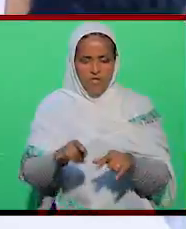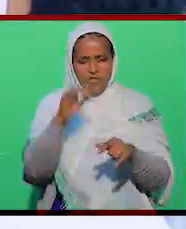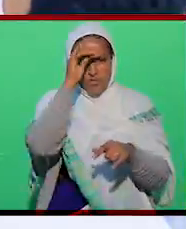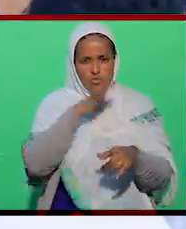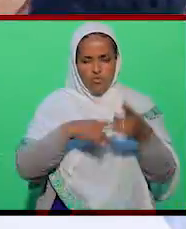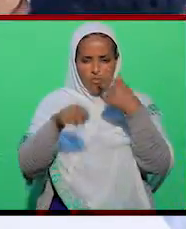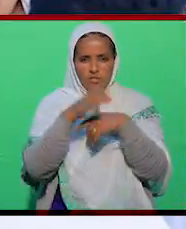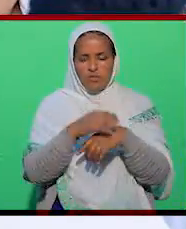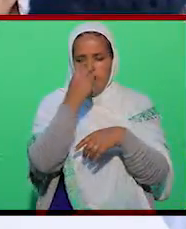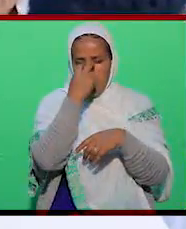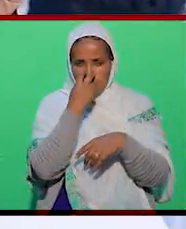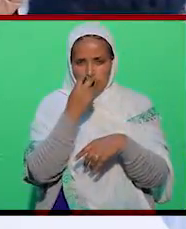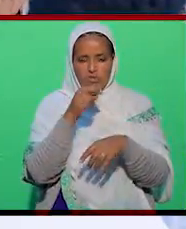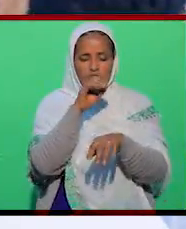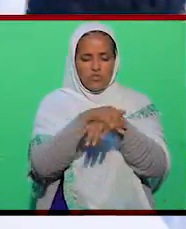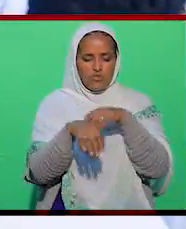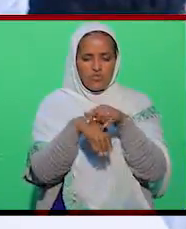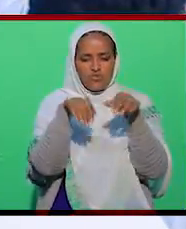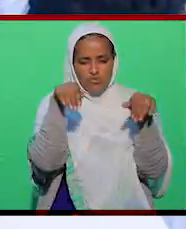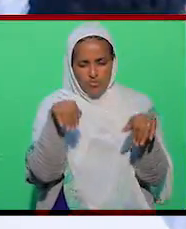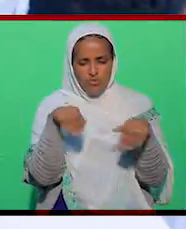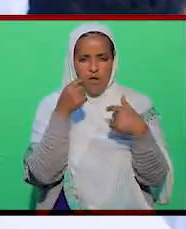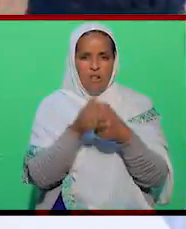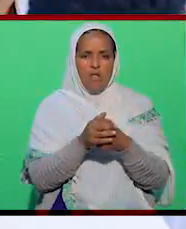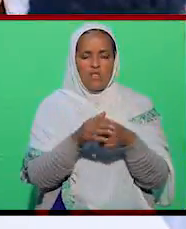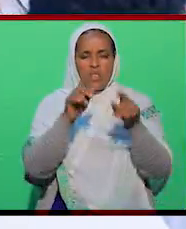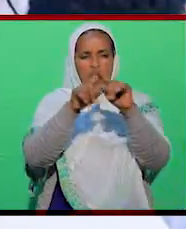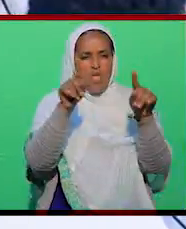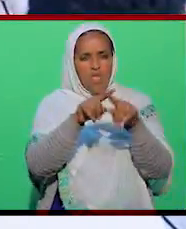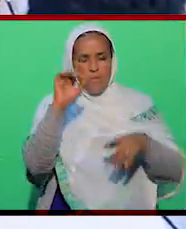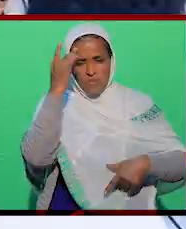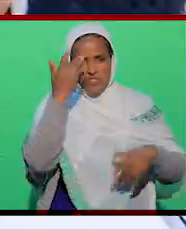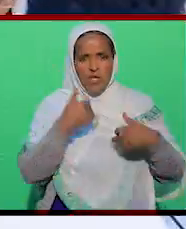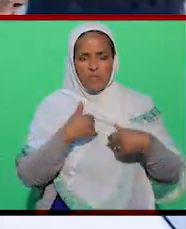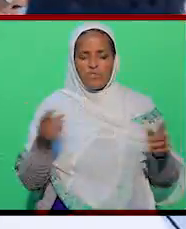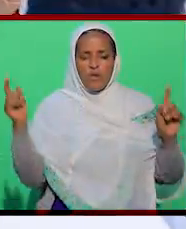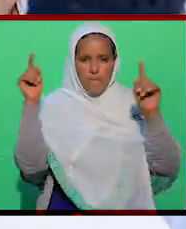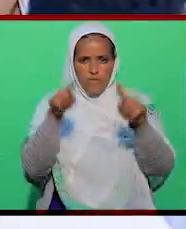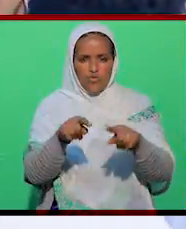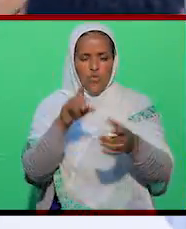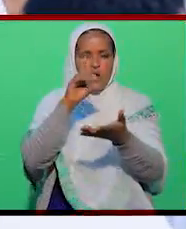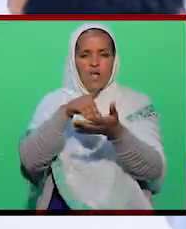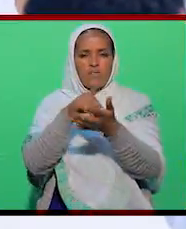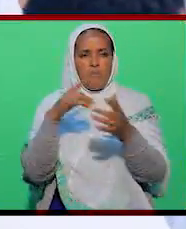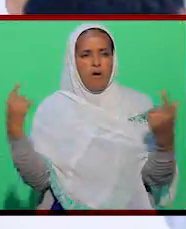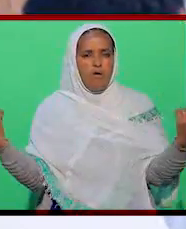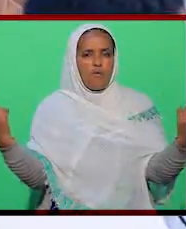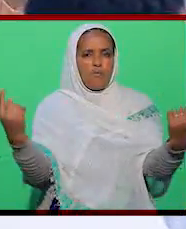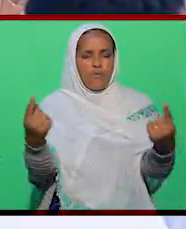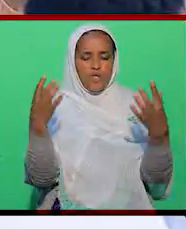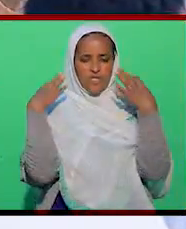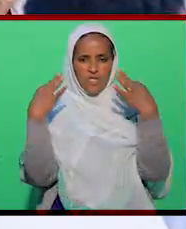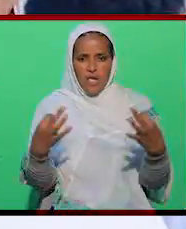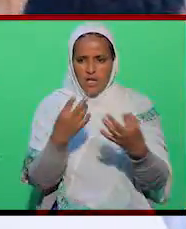ሰውየው መጥቶ መቼም አይኑ የታወረ እጅግሩ እንትን ያለ በቃ የተለያየ በሽታ ያለበት መቶ መቶ